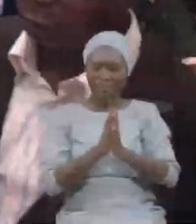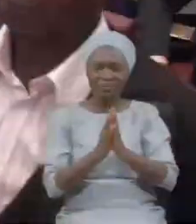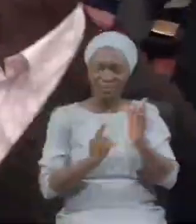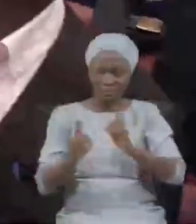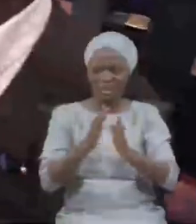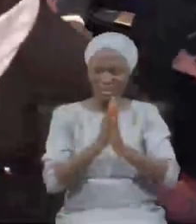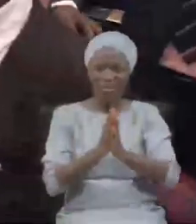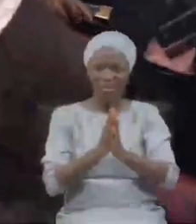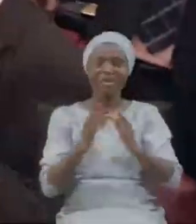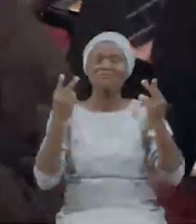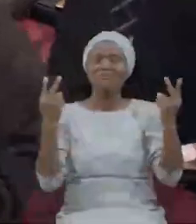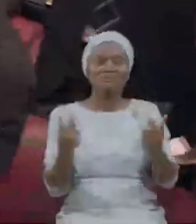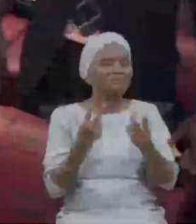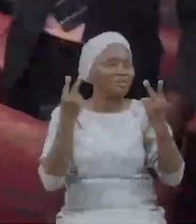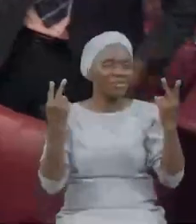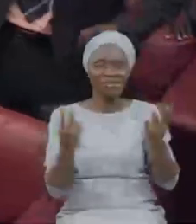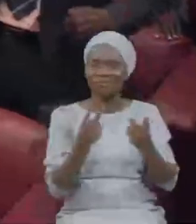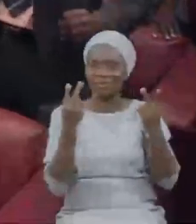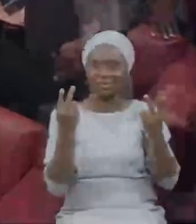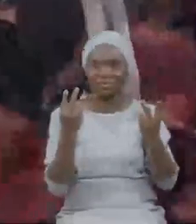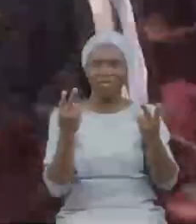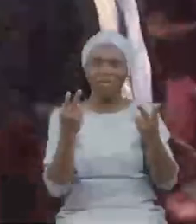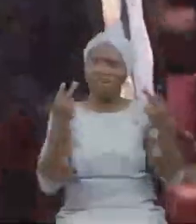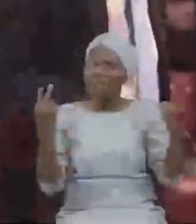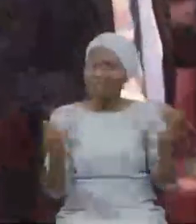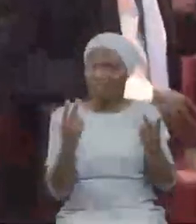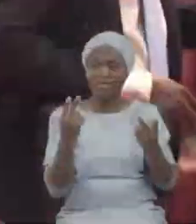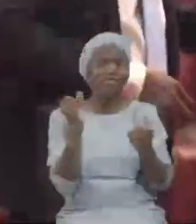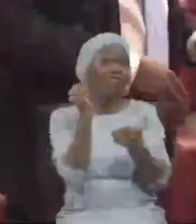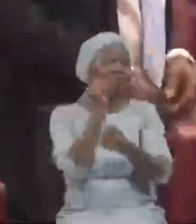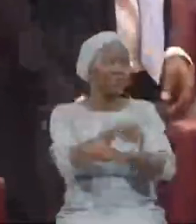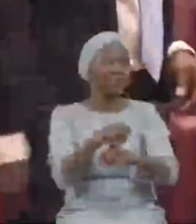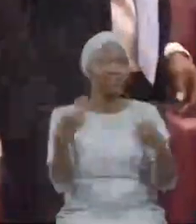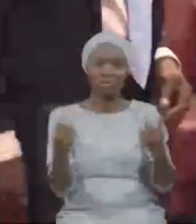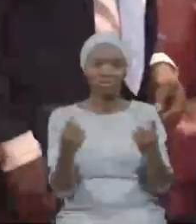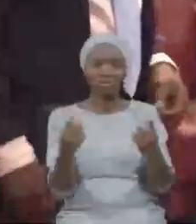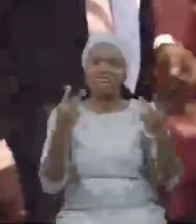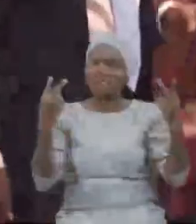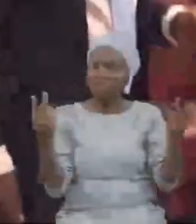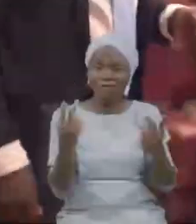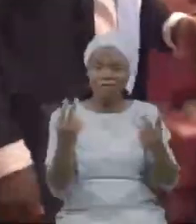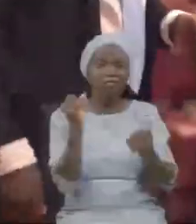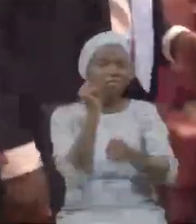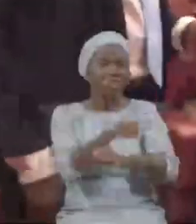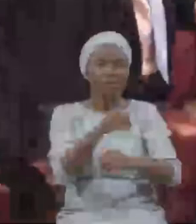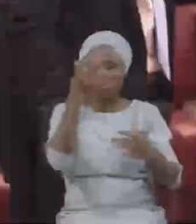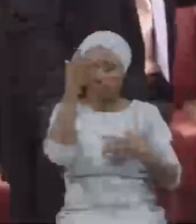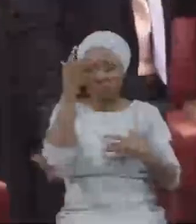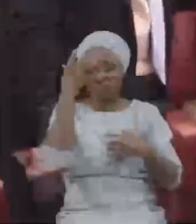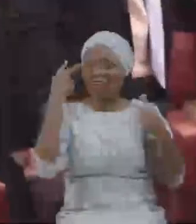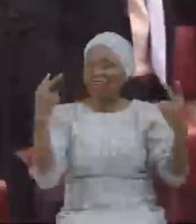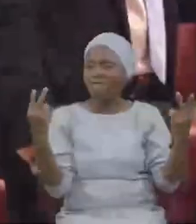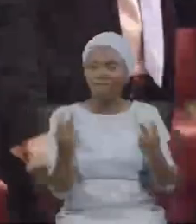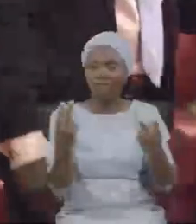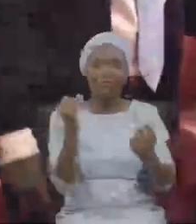La victoire sur le péché. La victoire sur les maladies, la victoire